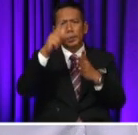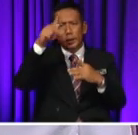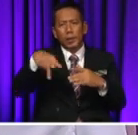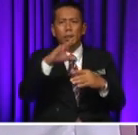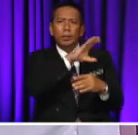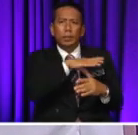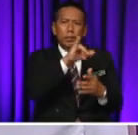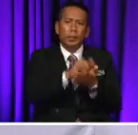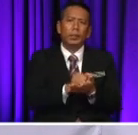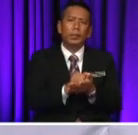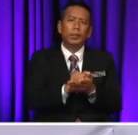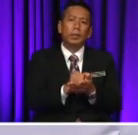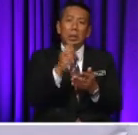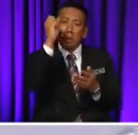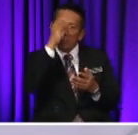tersebut